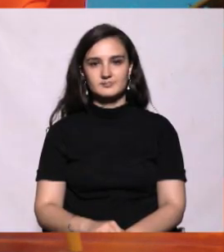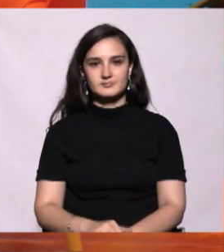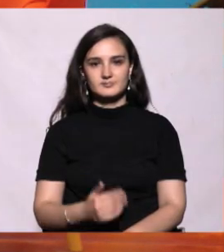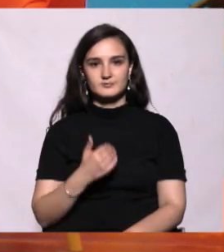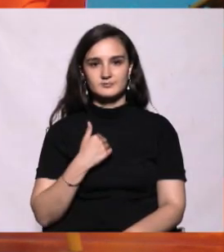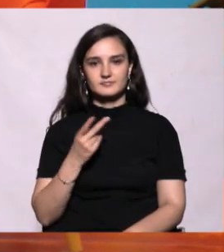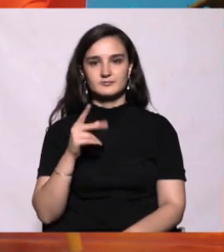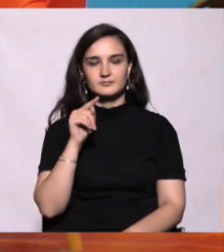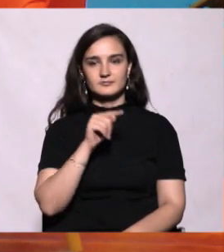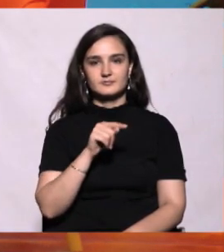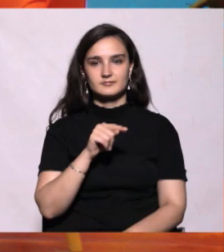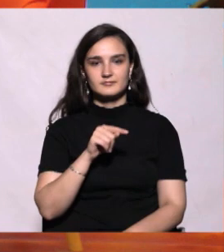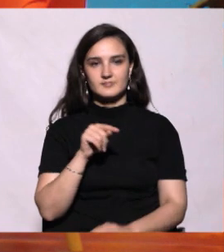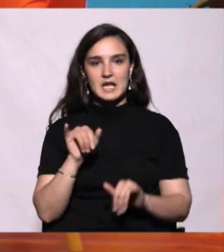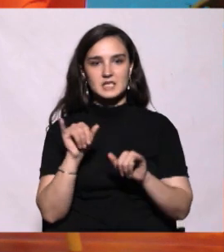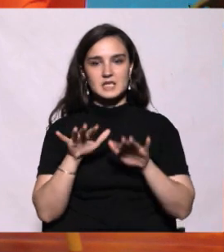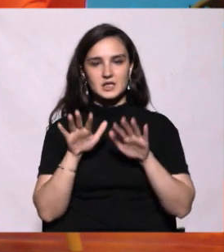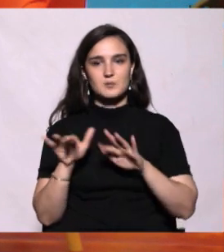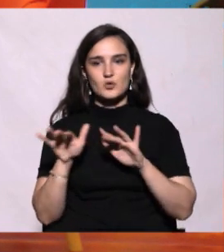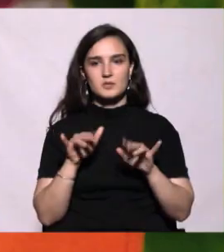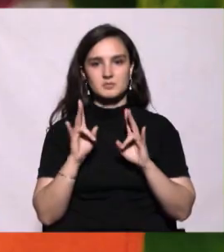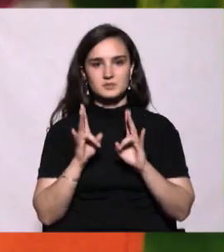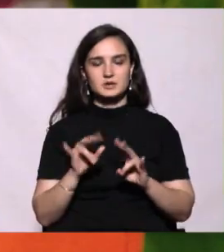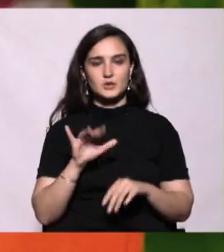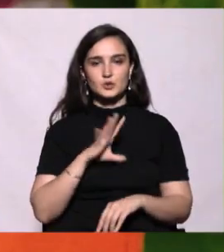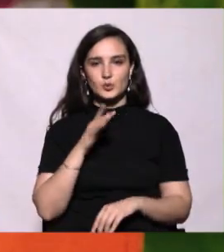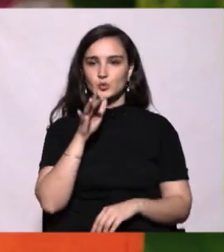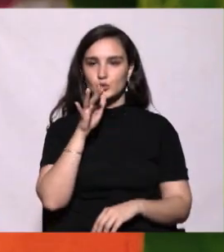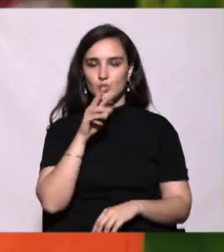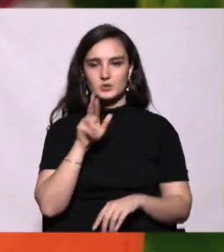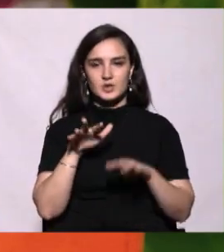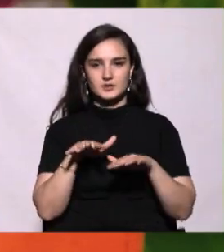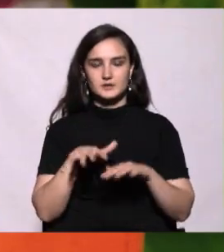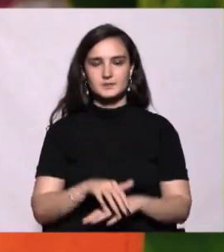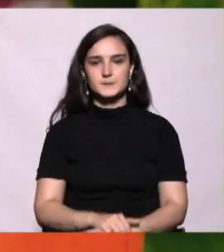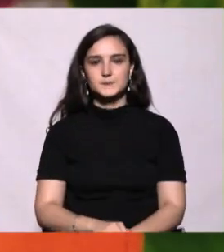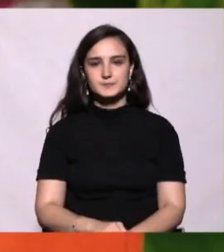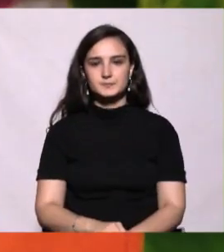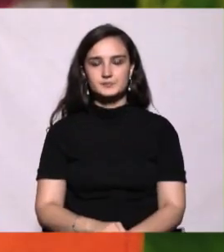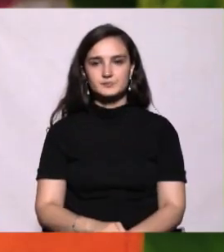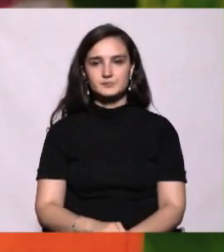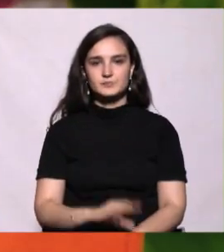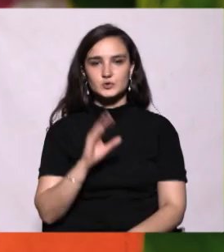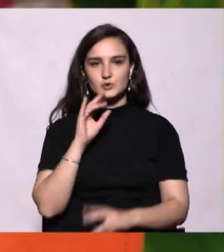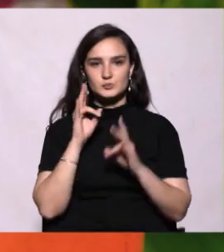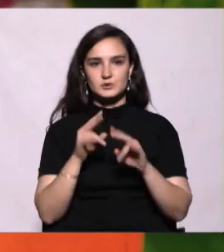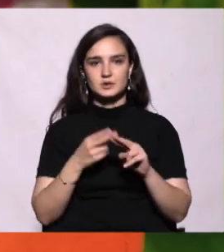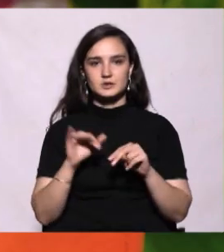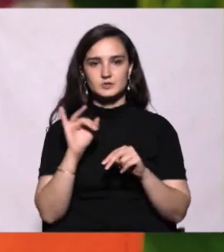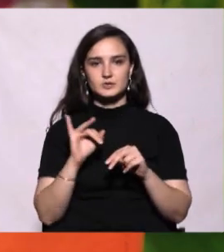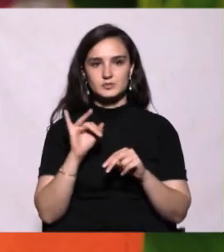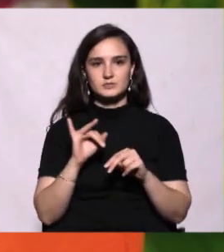going to move on to the settings now. ახლა ვისაუბრებთ მოქმედების ადგილსა და დროზე. როდის მოხდა ეს